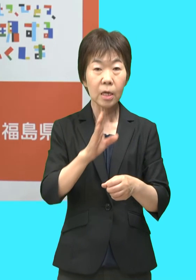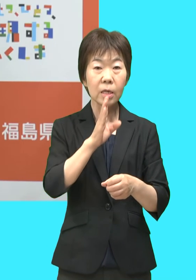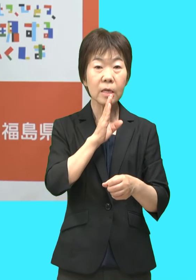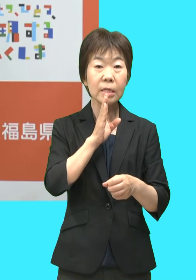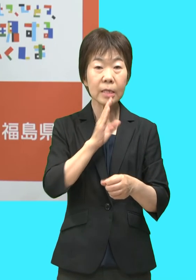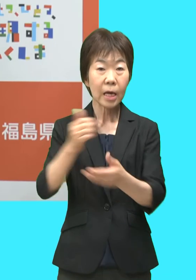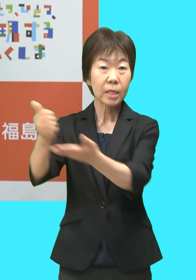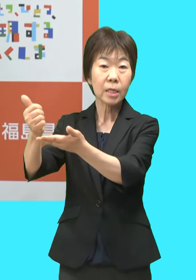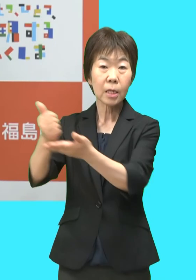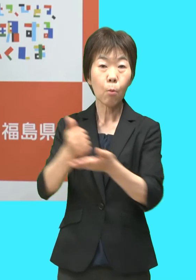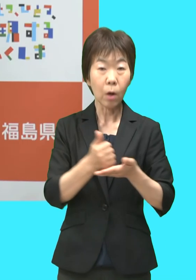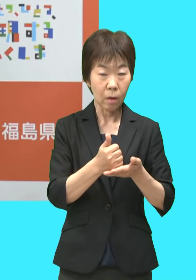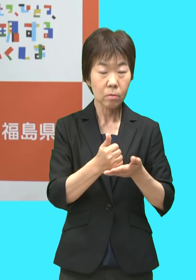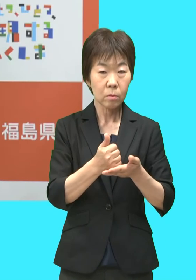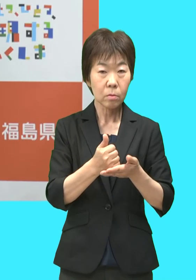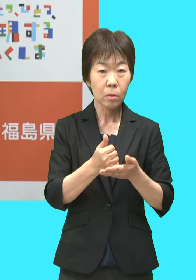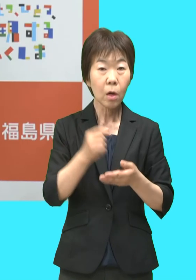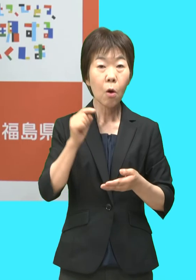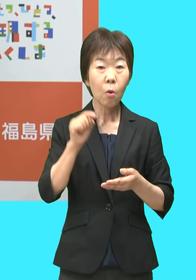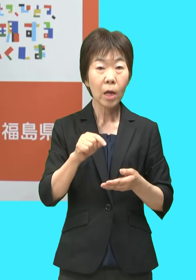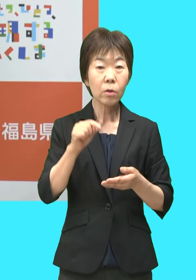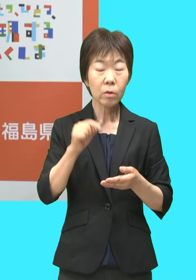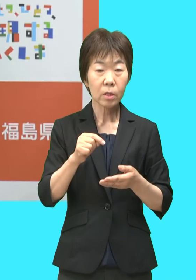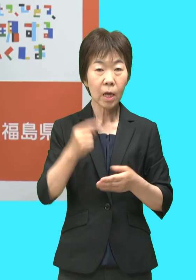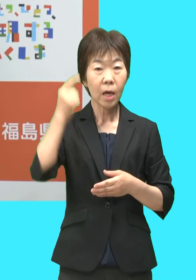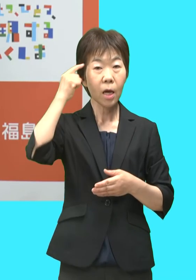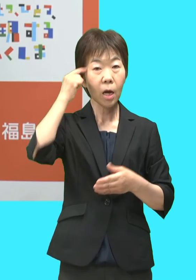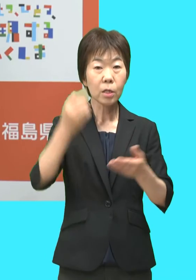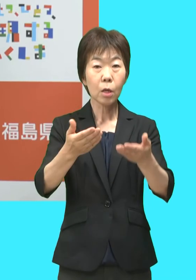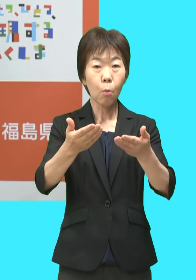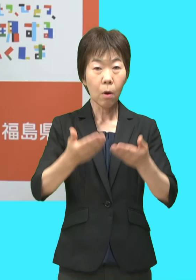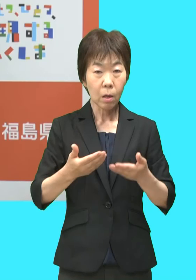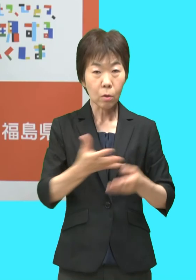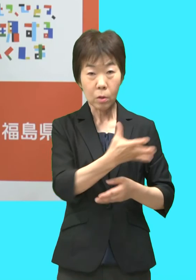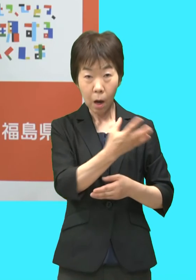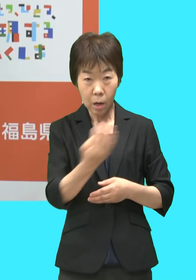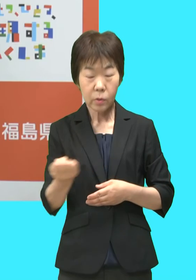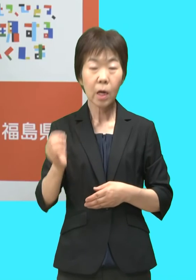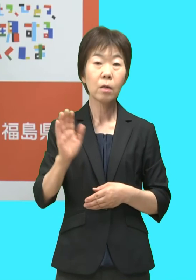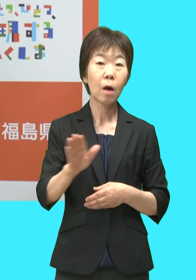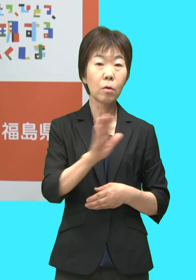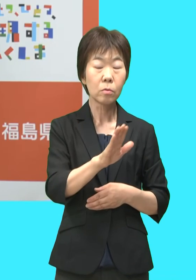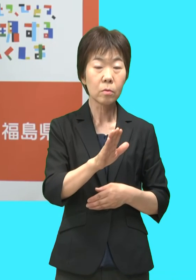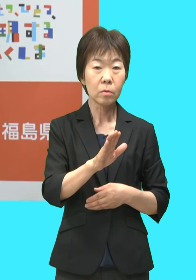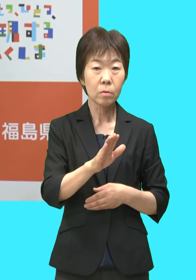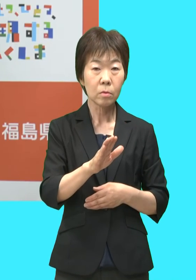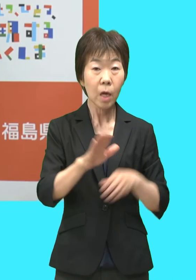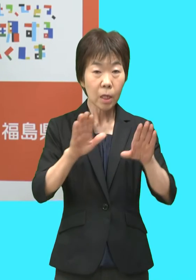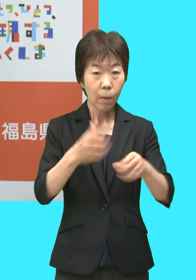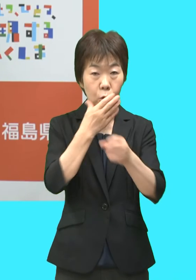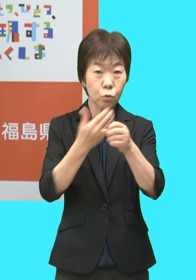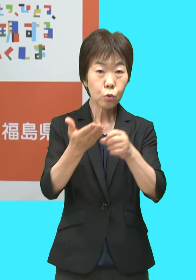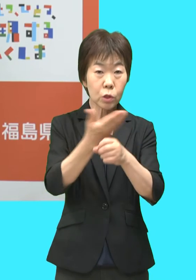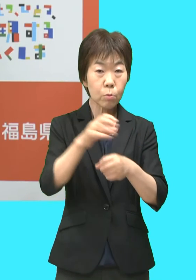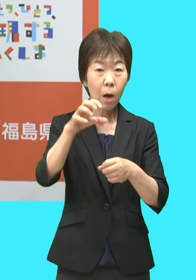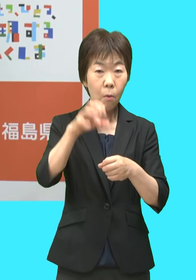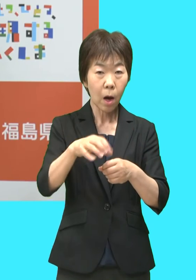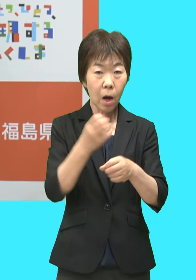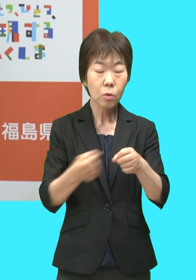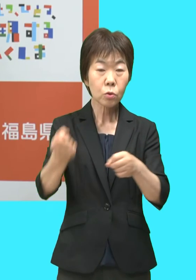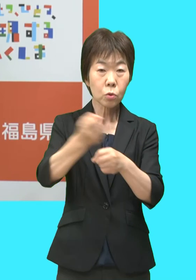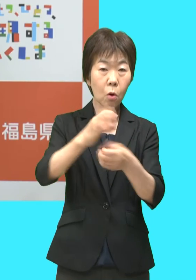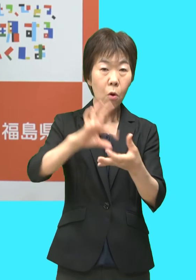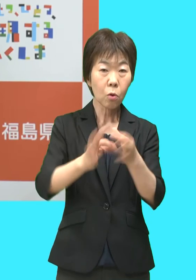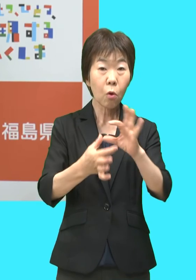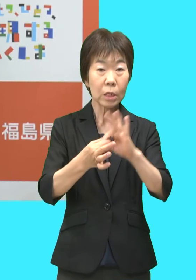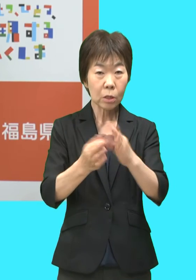ていただくこと、これによって感じていただくこと非常に多いんですね。特に今の福島は復興五輪